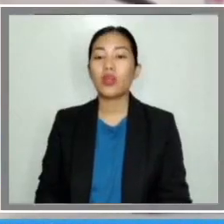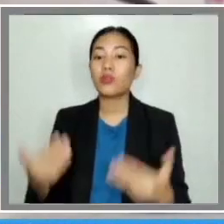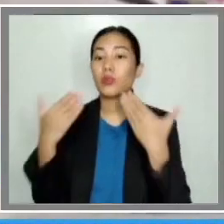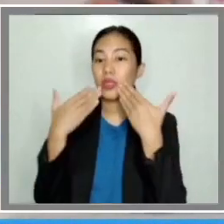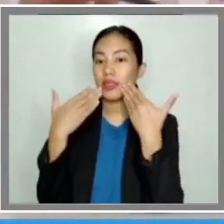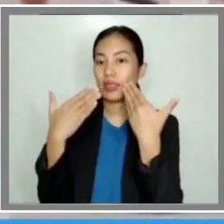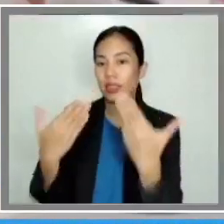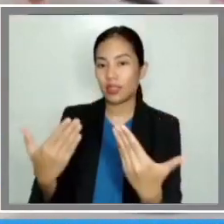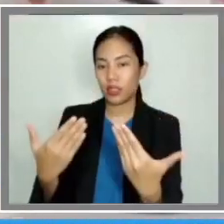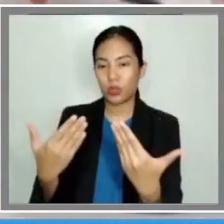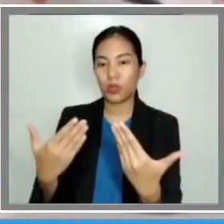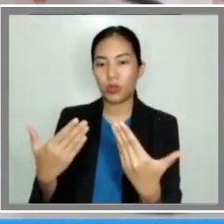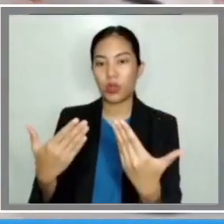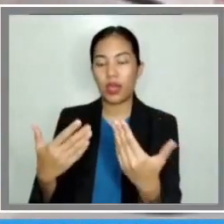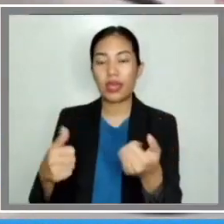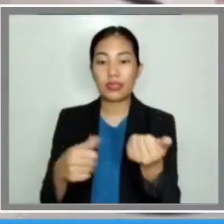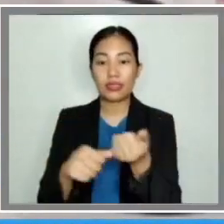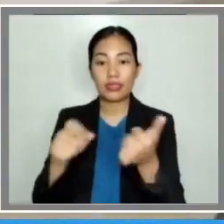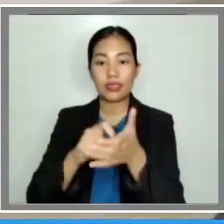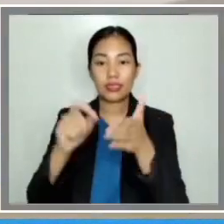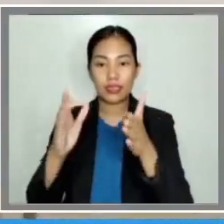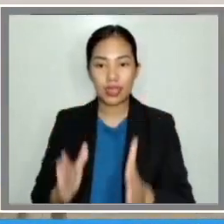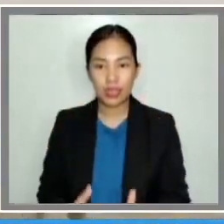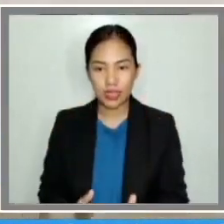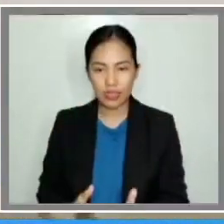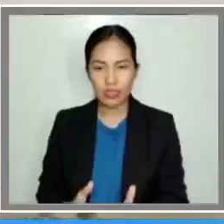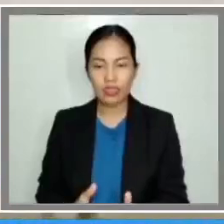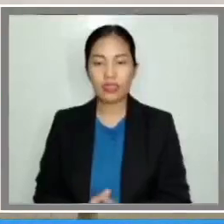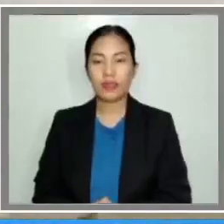thank you, ASEC JR.